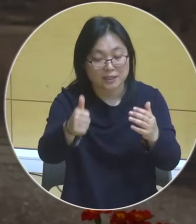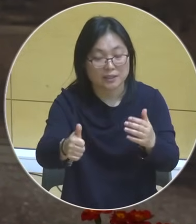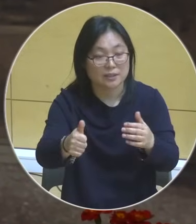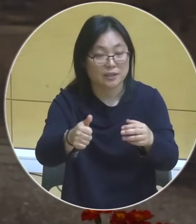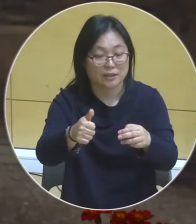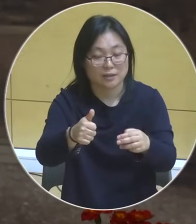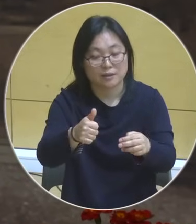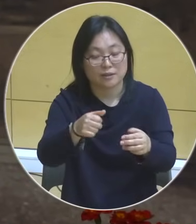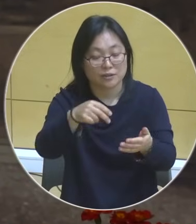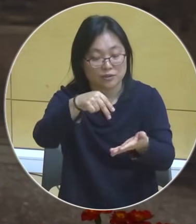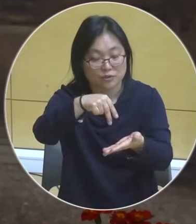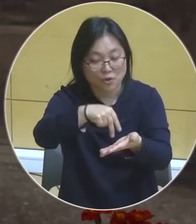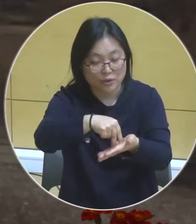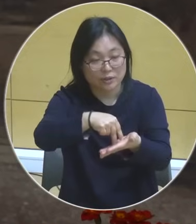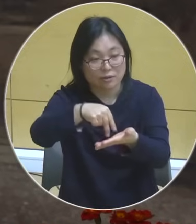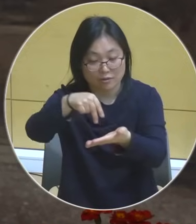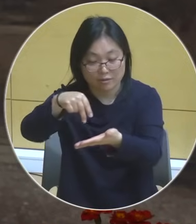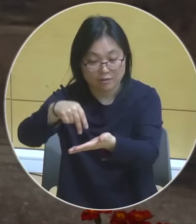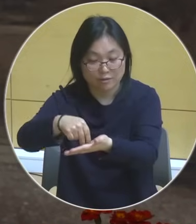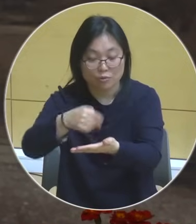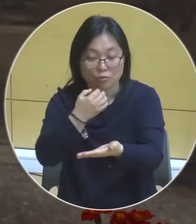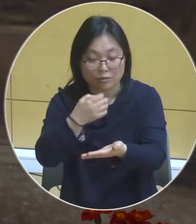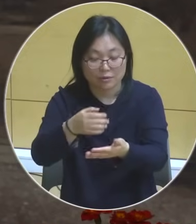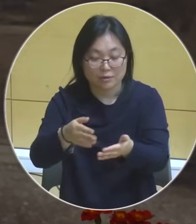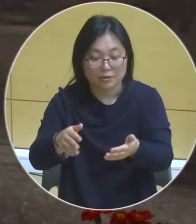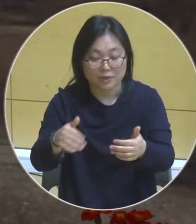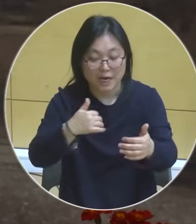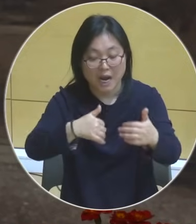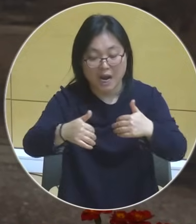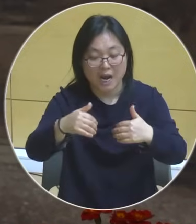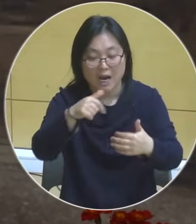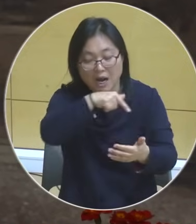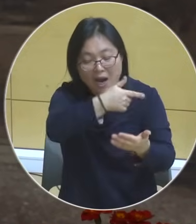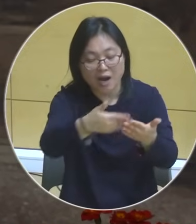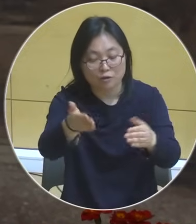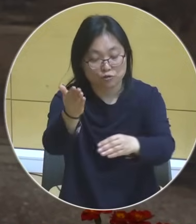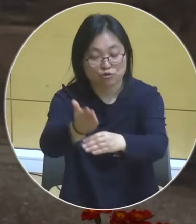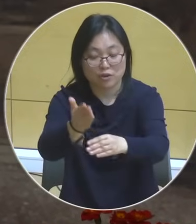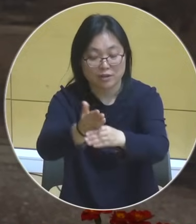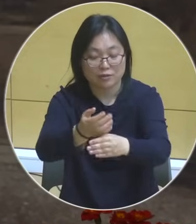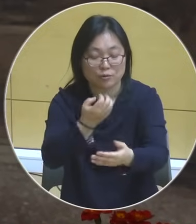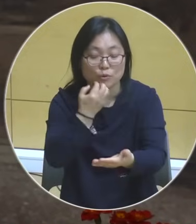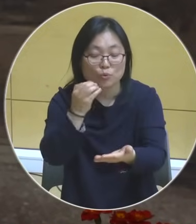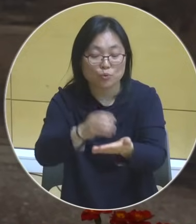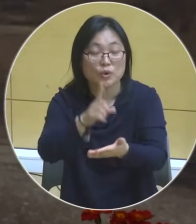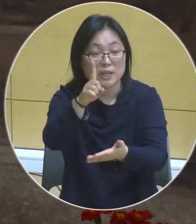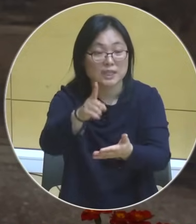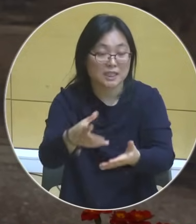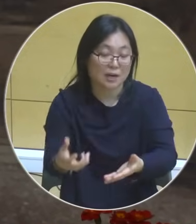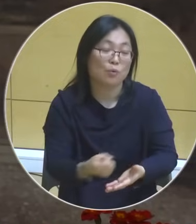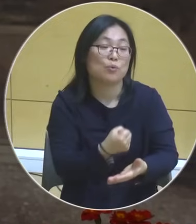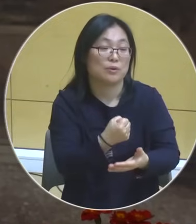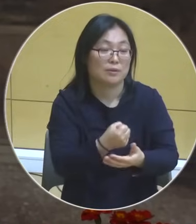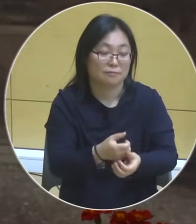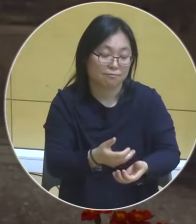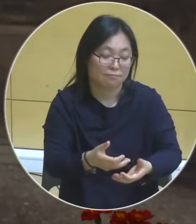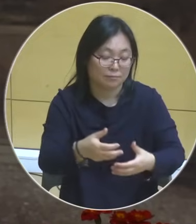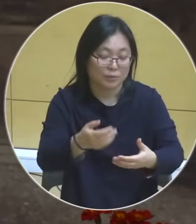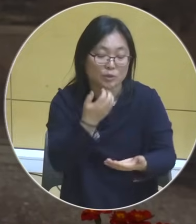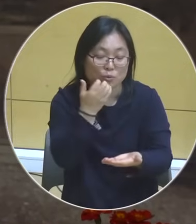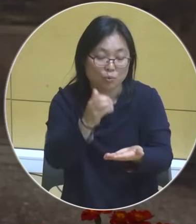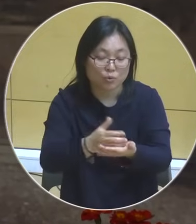강의 중심부에서 각 지파별로 돌멩이 하나씩 갖고 오라고 했습니다. 어깨에 메고 끙끙거리고 그들이 갖고 나왔던 그